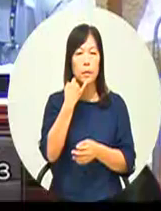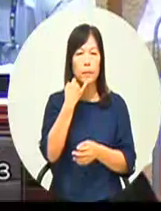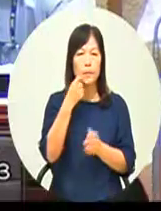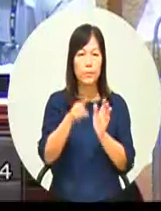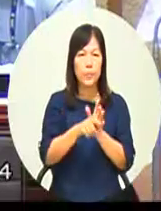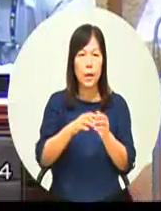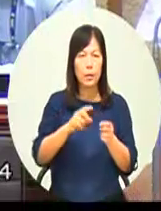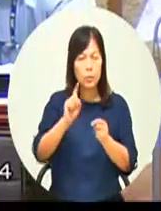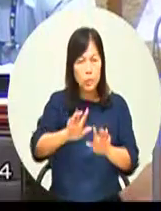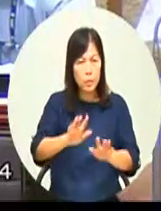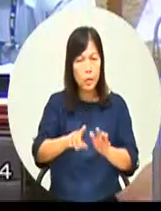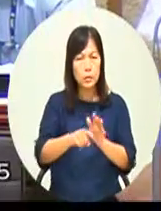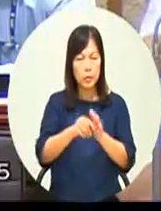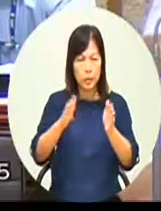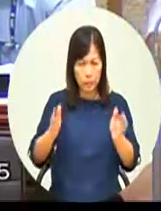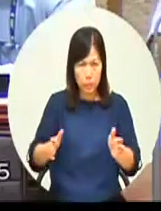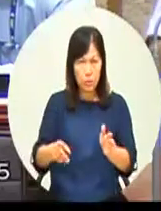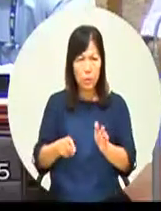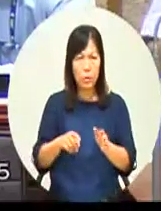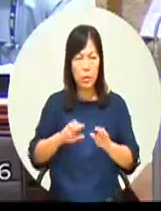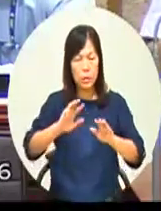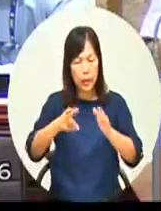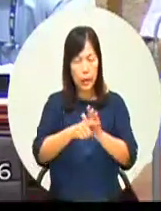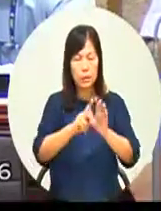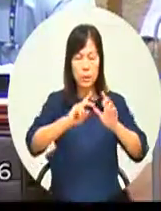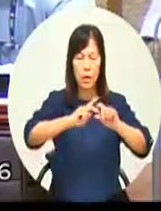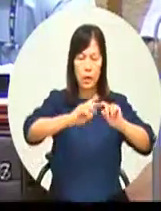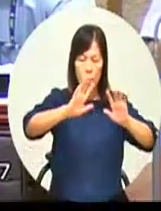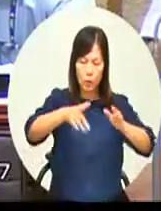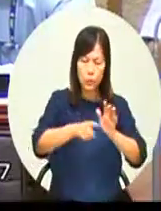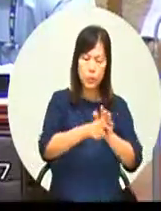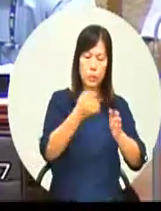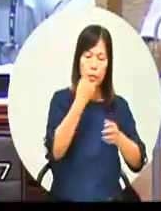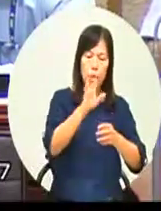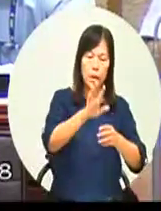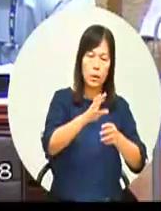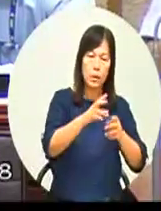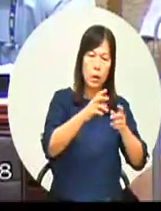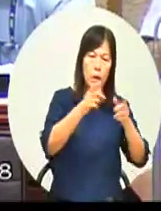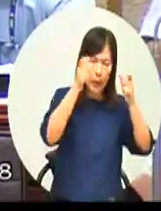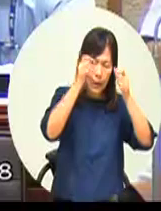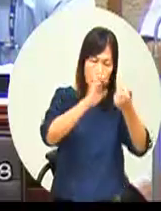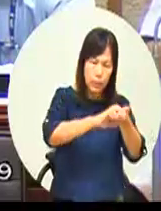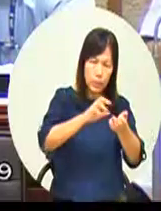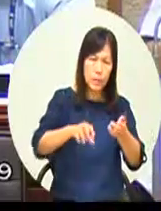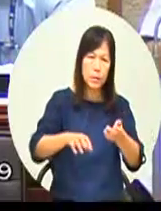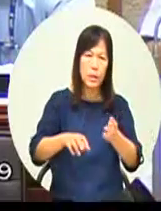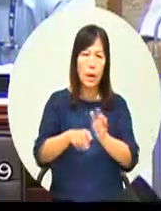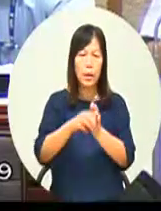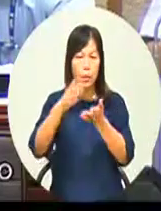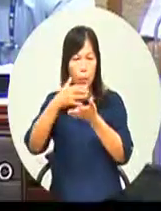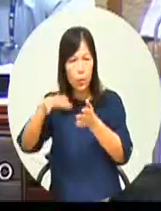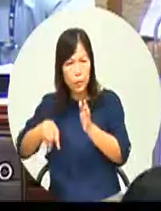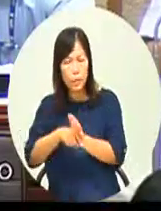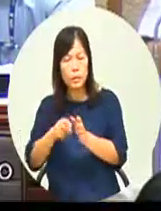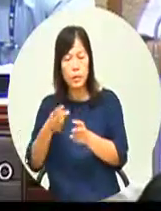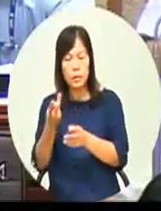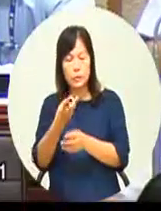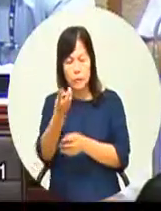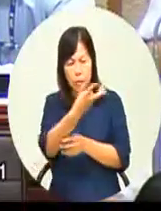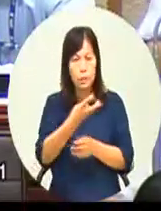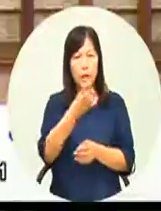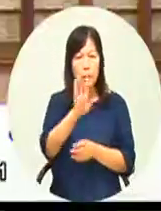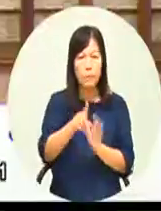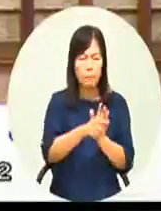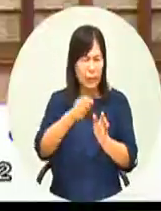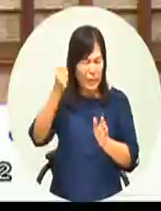前现阶段部分其实就只有和春高一跟小尊，那这一部分我们会了解他们到底遇到哪些问题。 就我所知，最